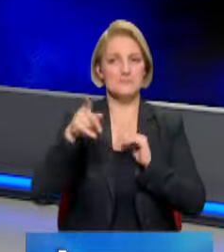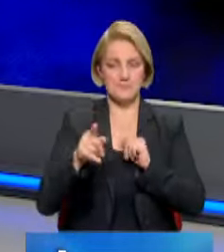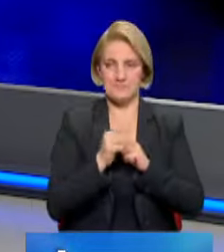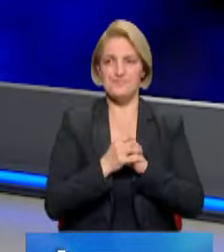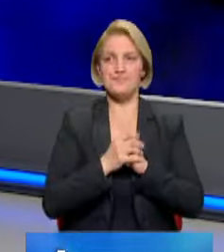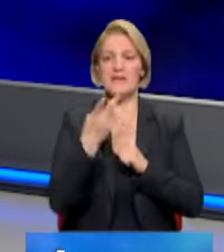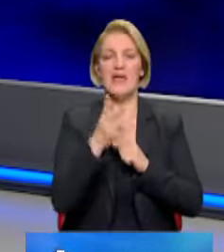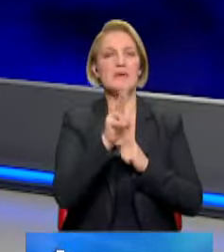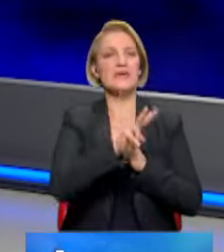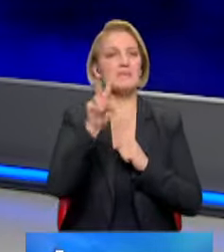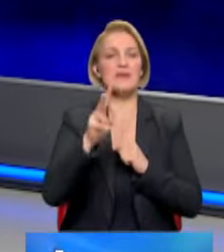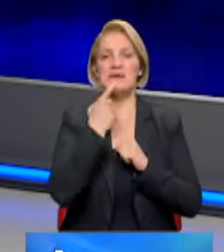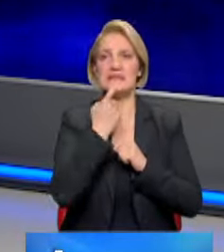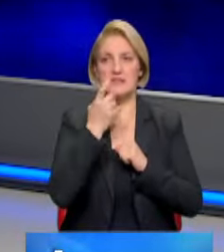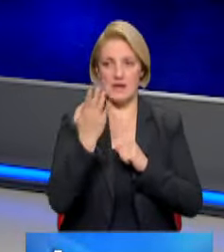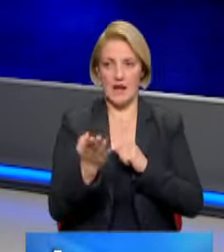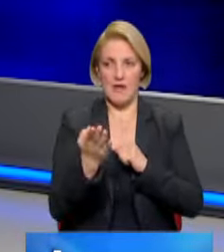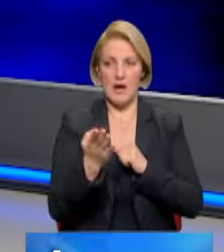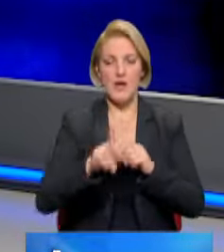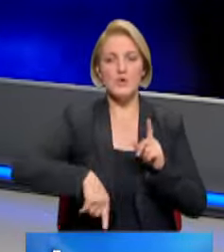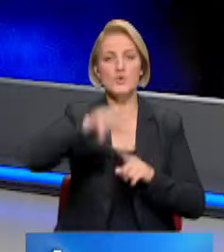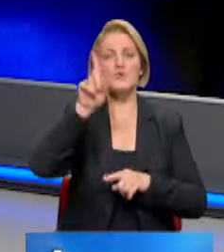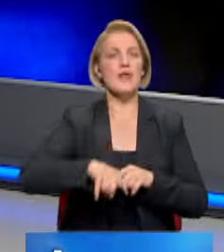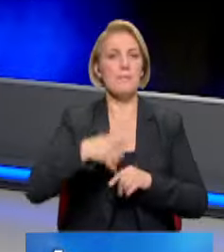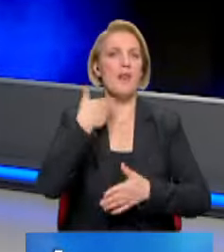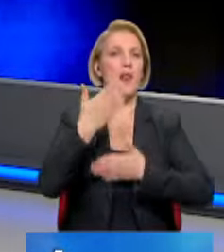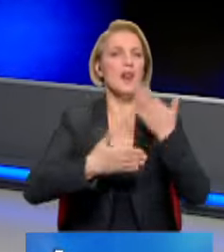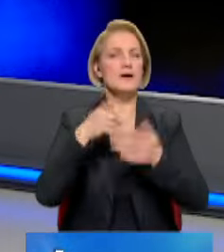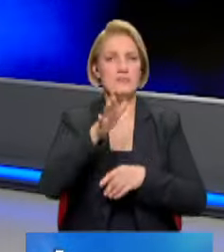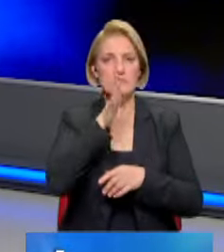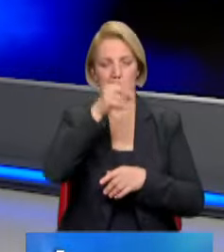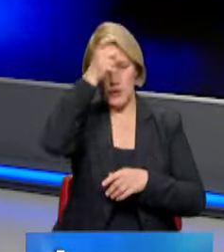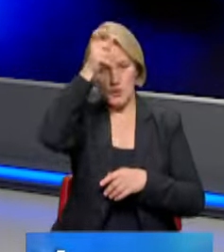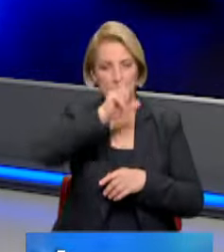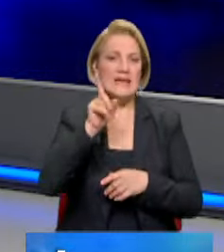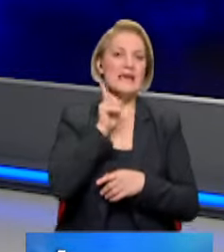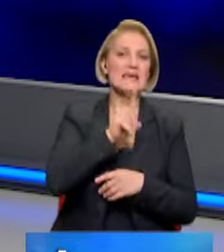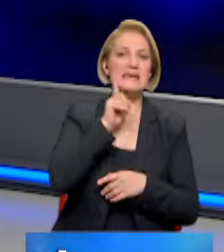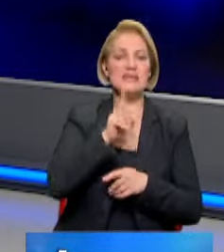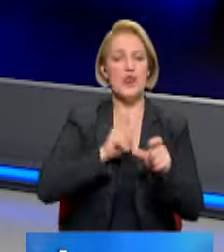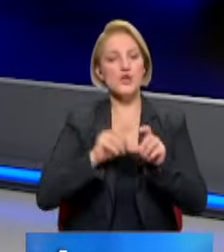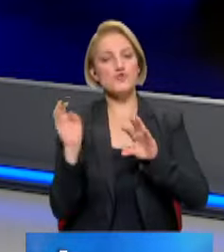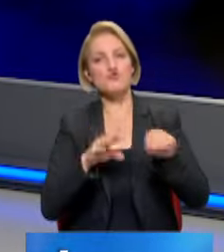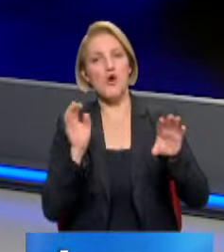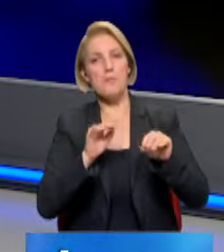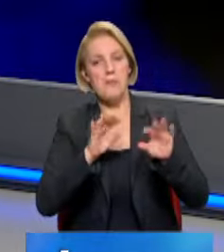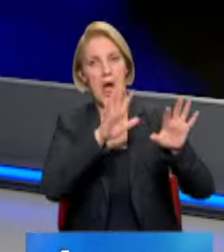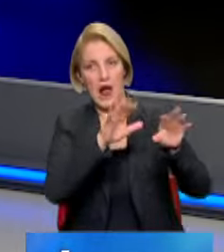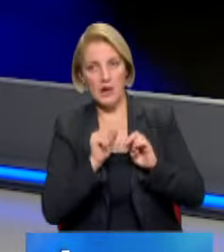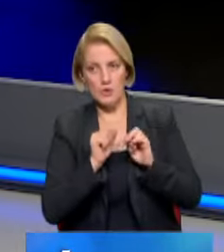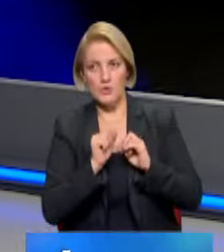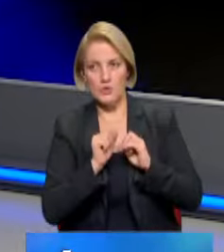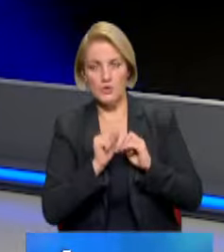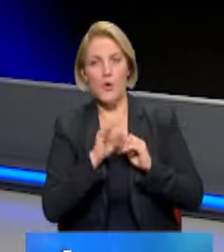da. 2022 yılında da gündeme gelmişti. Türkiye İngiltere'den çöp ithal mi ediyor soruları